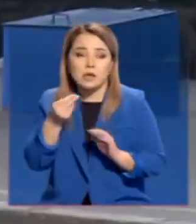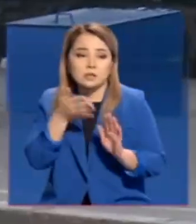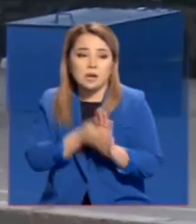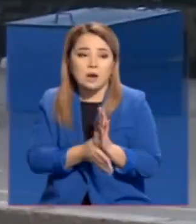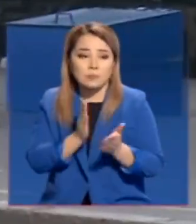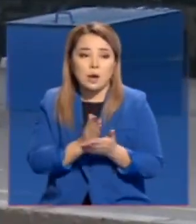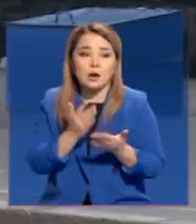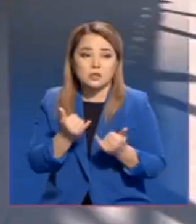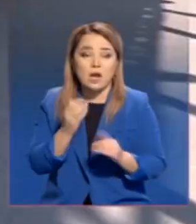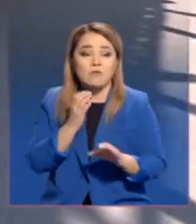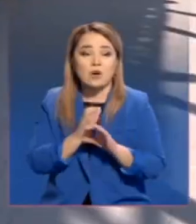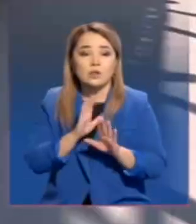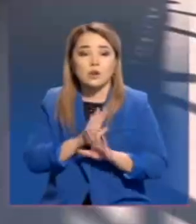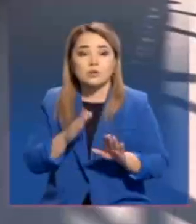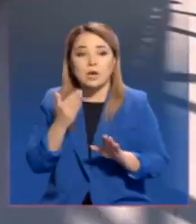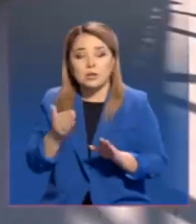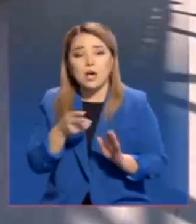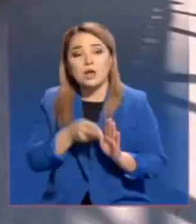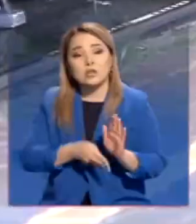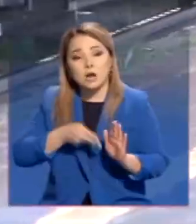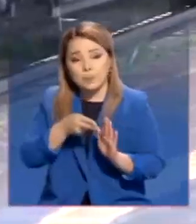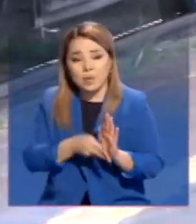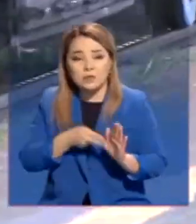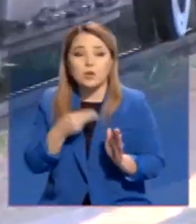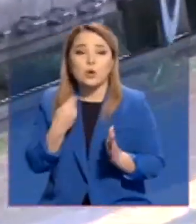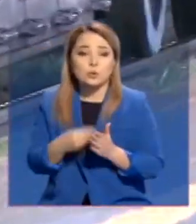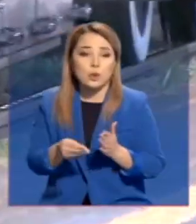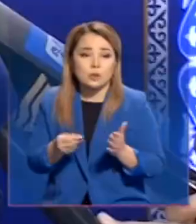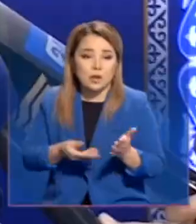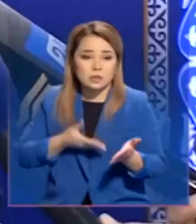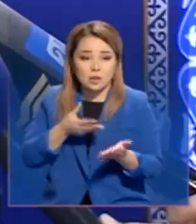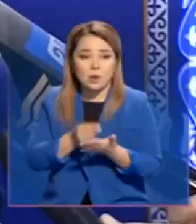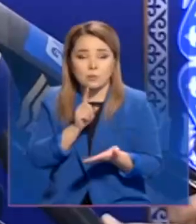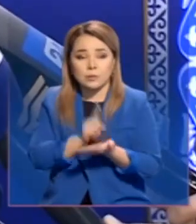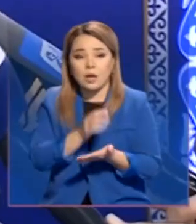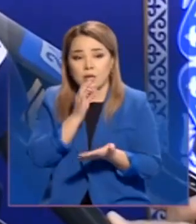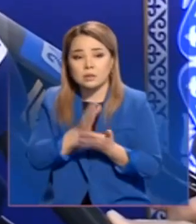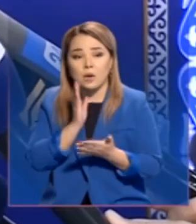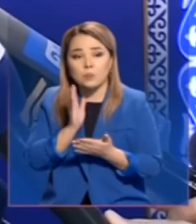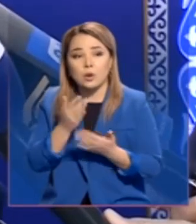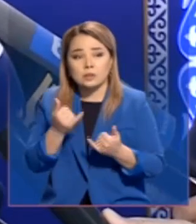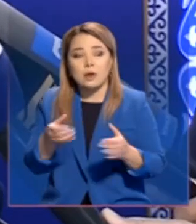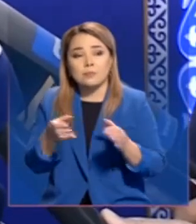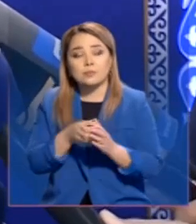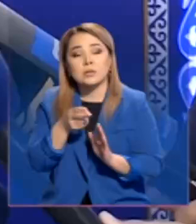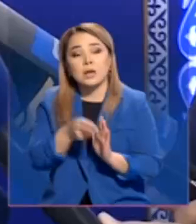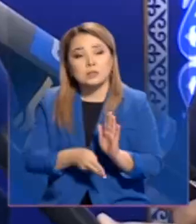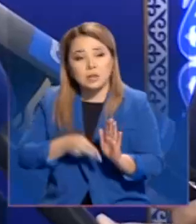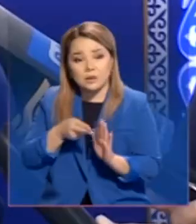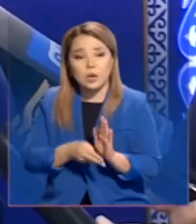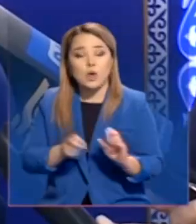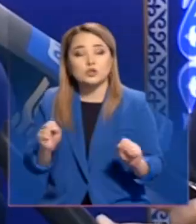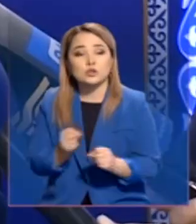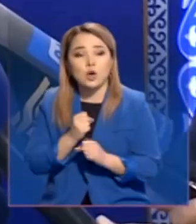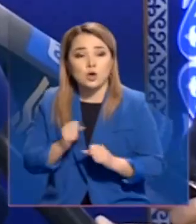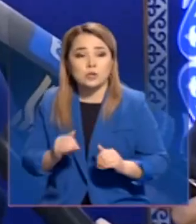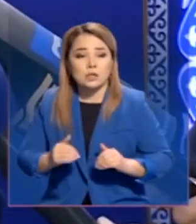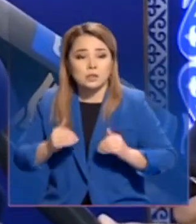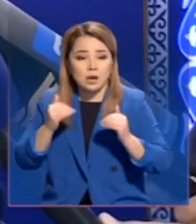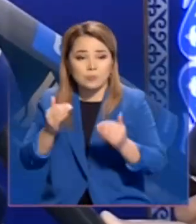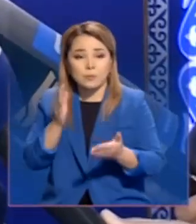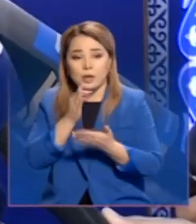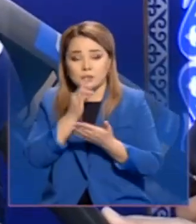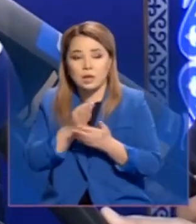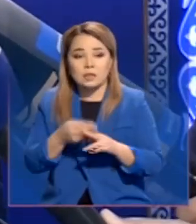жұмсалған. Енді вагон ғана емес, локомотивтер алуға да субсидия берілмек. Если будет увеличен парк локомотивов, это будет увеличена скорость доставки.